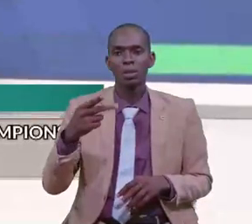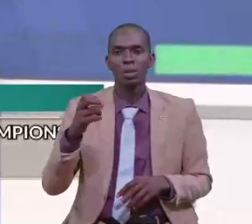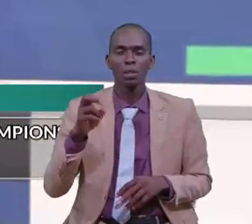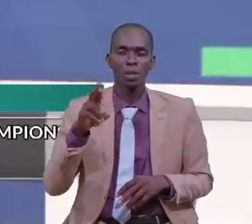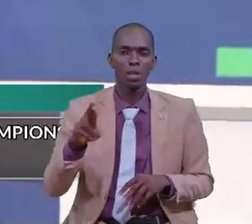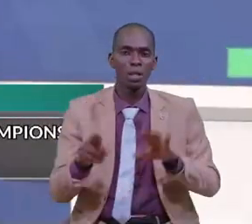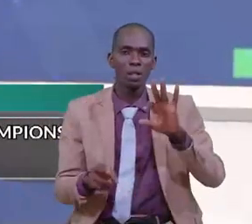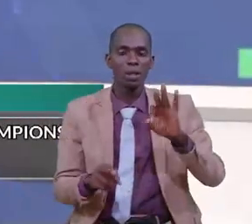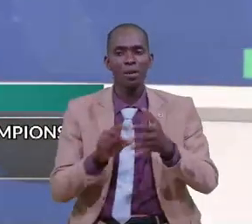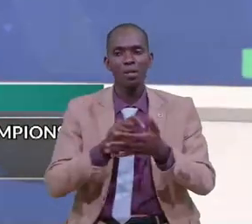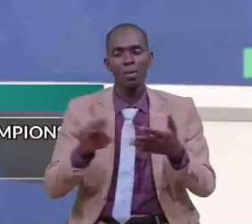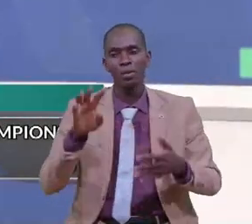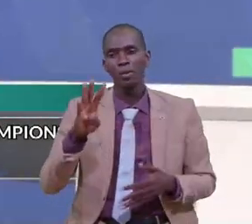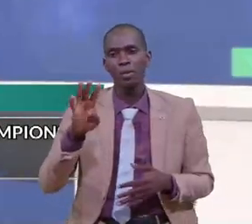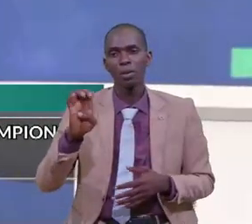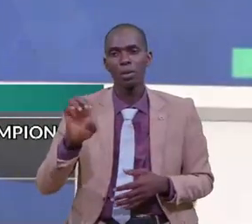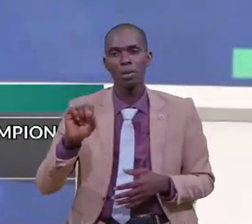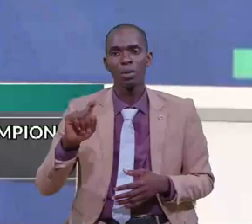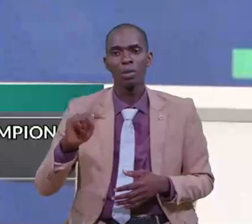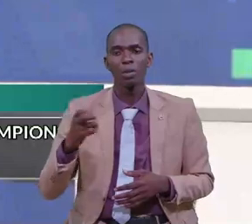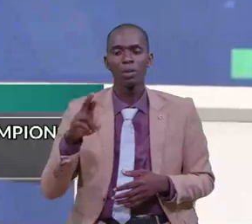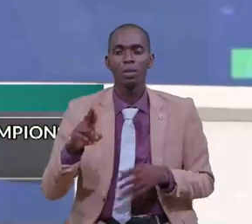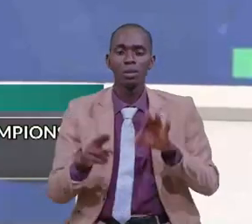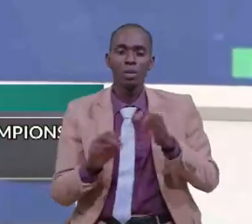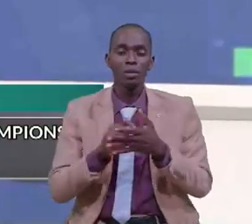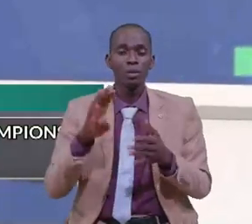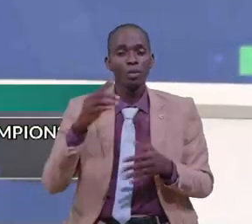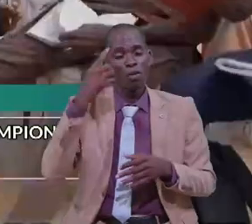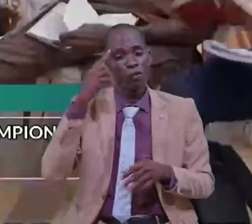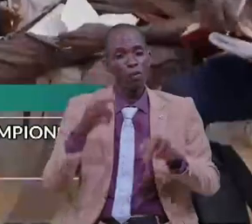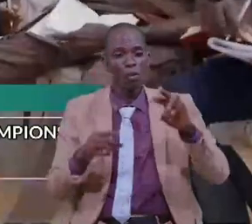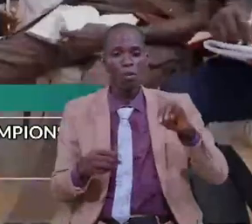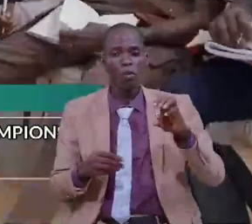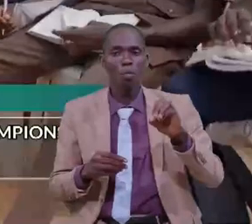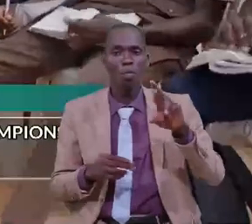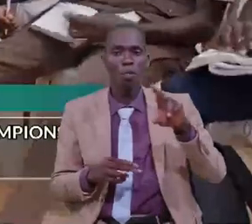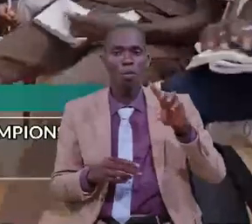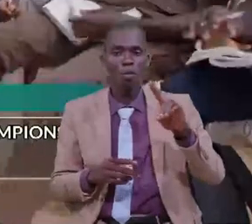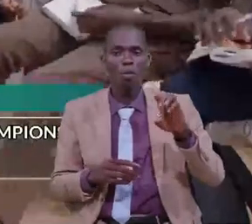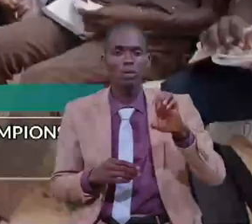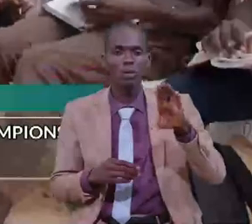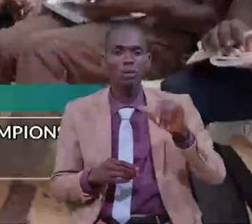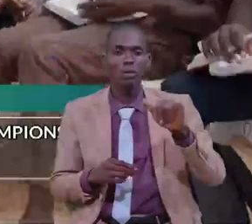Esther 9, verset 4. Mardoché était grand